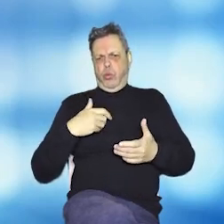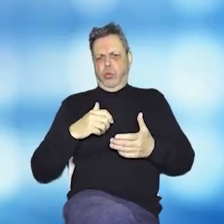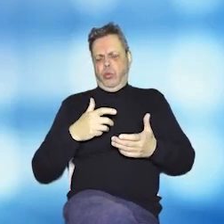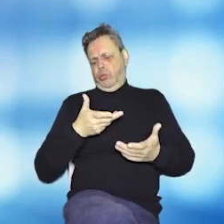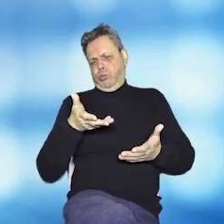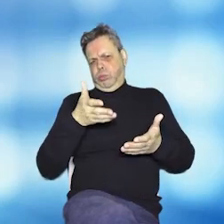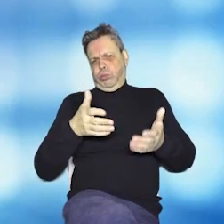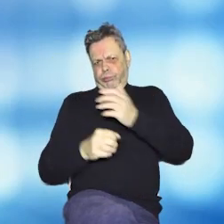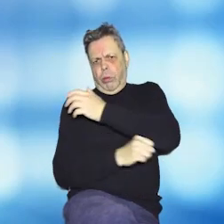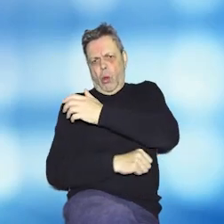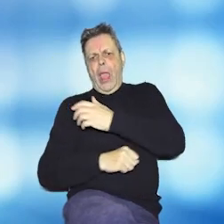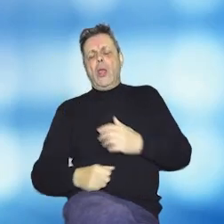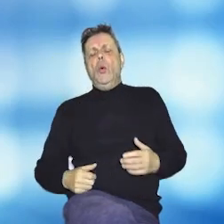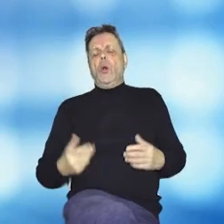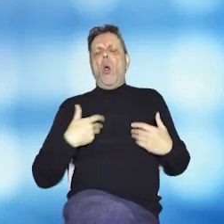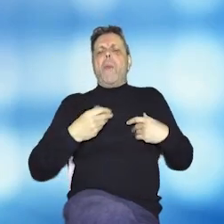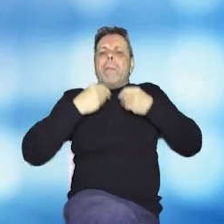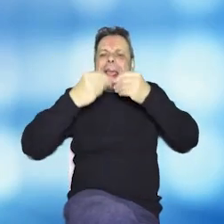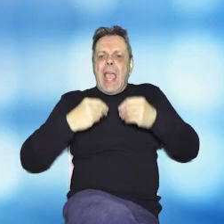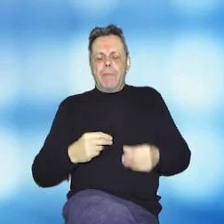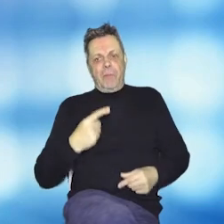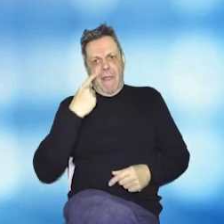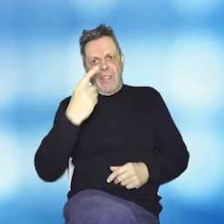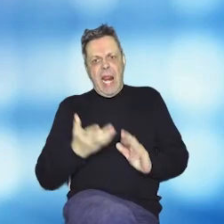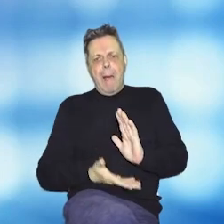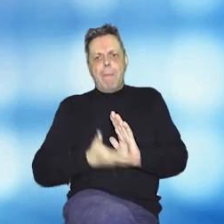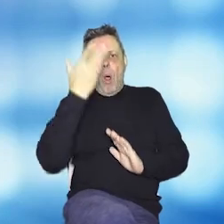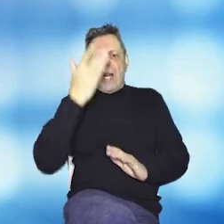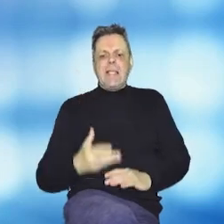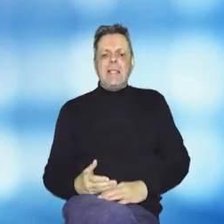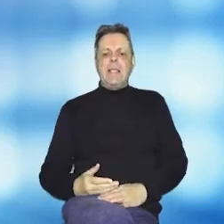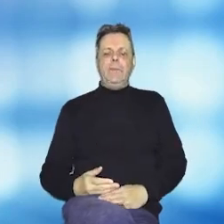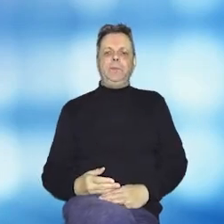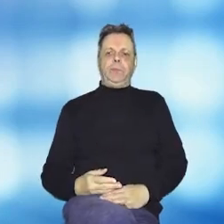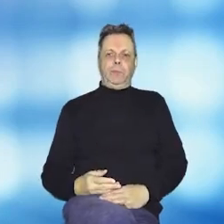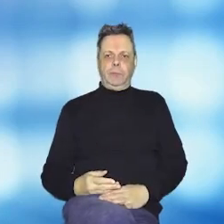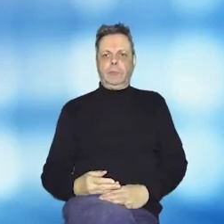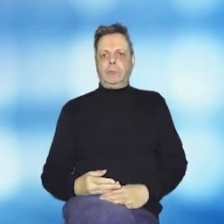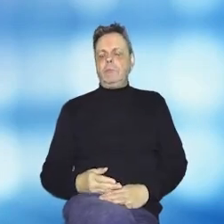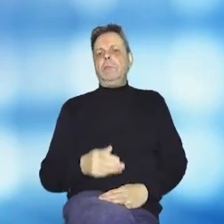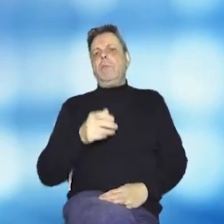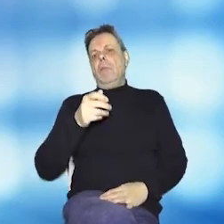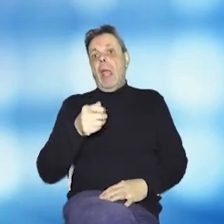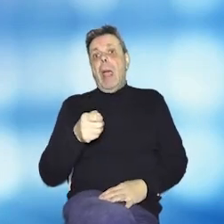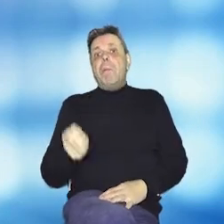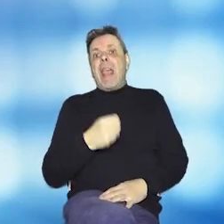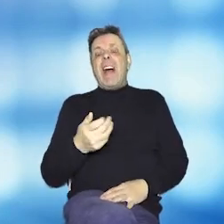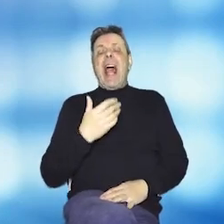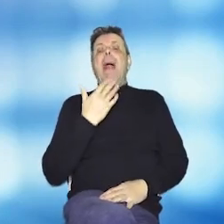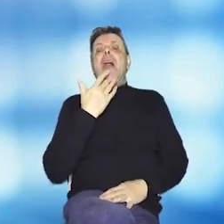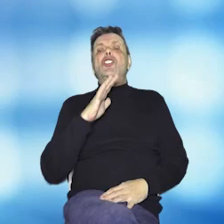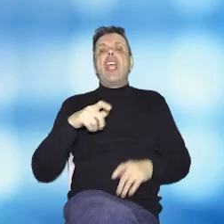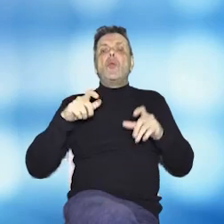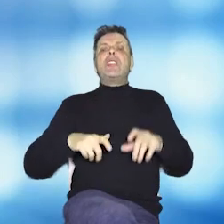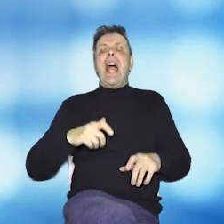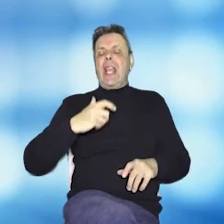oko nasilja na starim osobama uočila porast takozvanih komercijalnih prijevara na štetu starijih